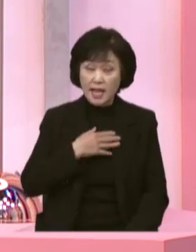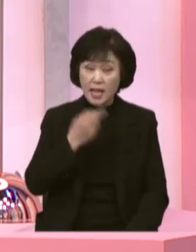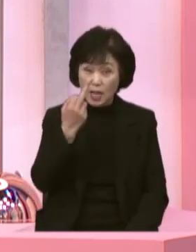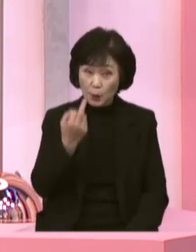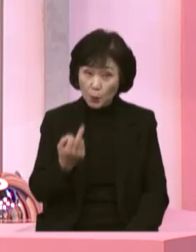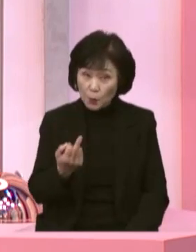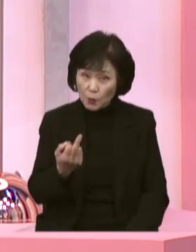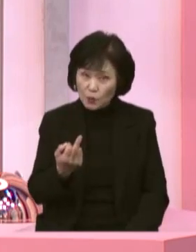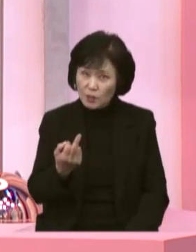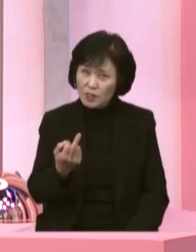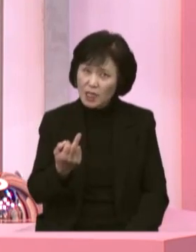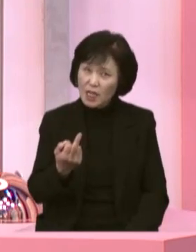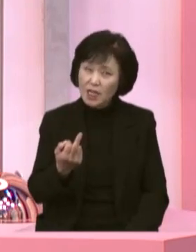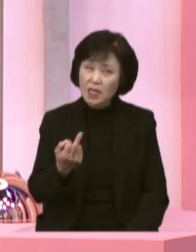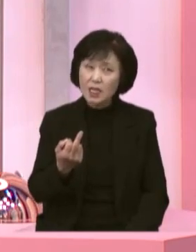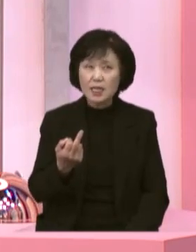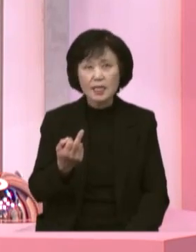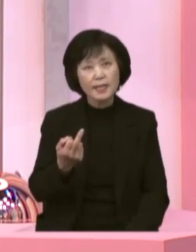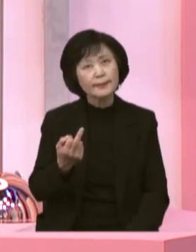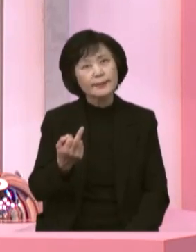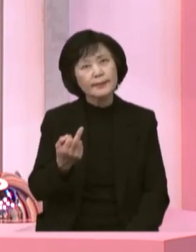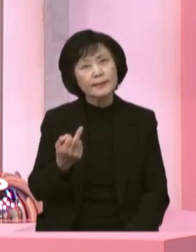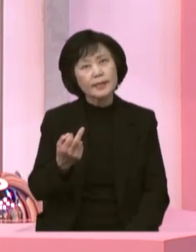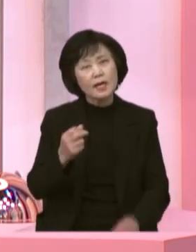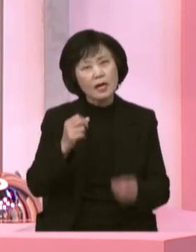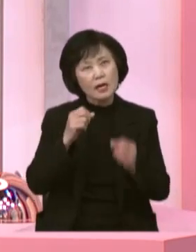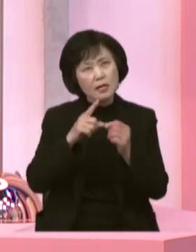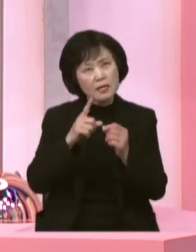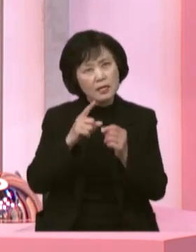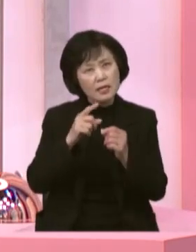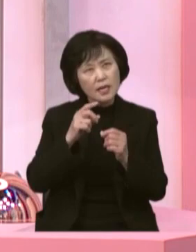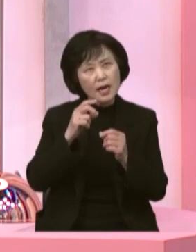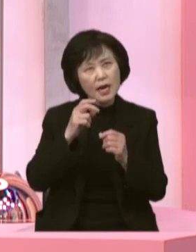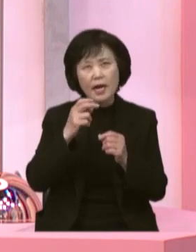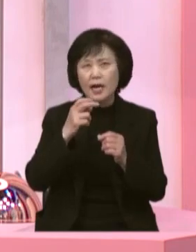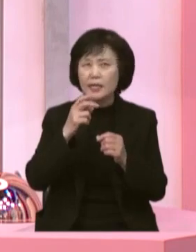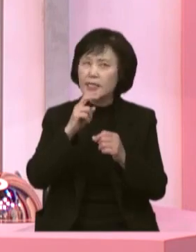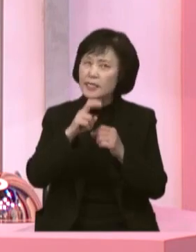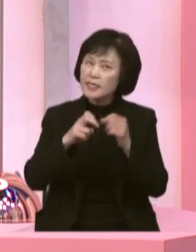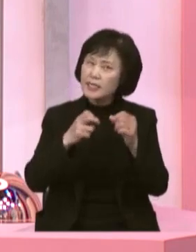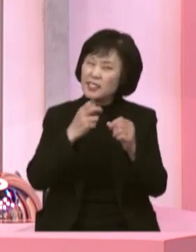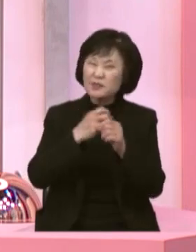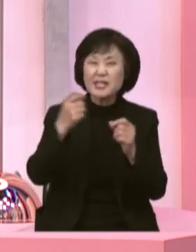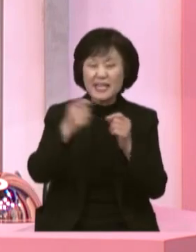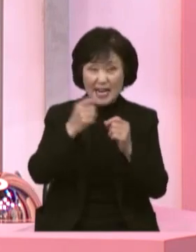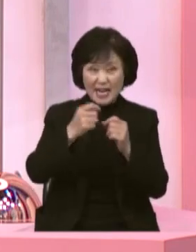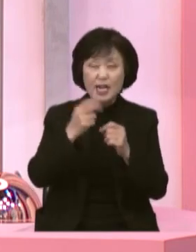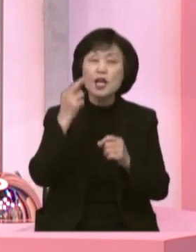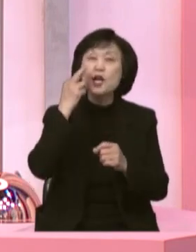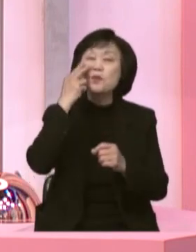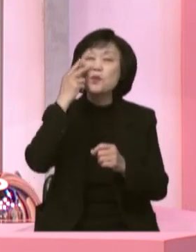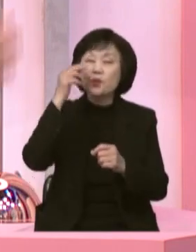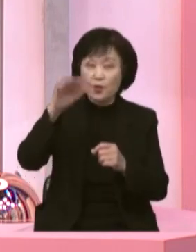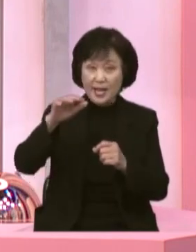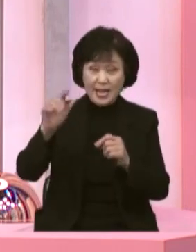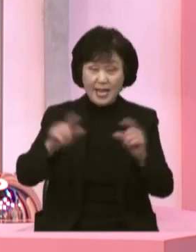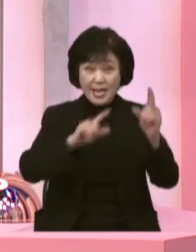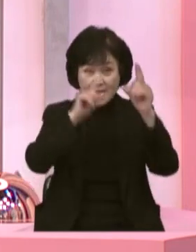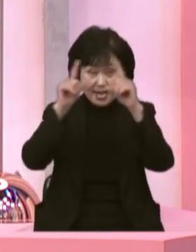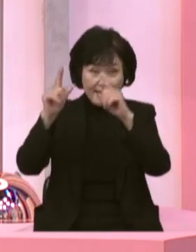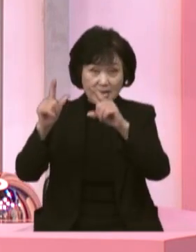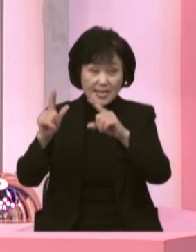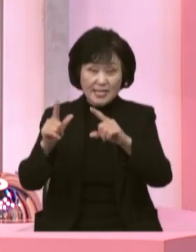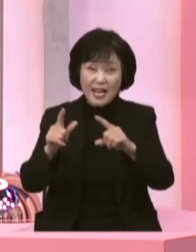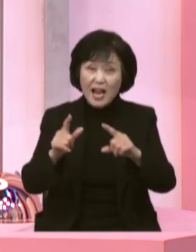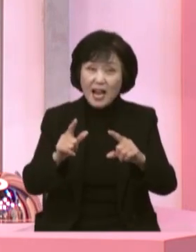보니까 뭐 올 기회가 없었고. 그런데 이제 그때 내 동생이 처음으로 한국을